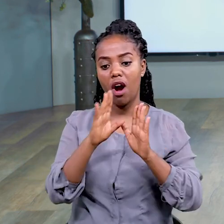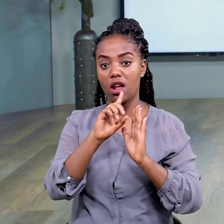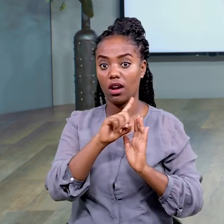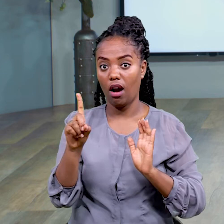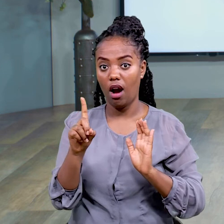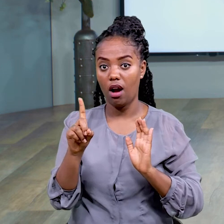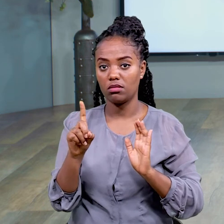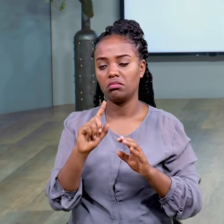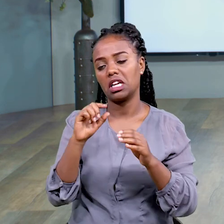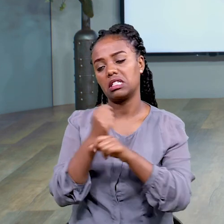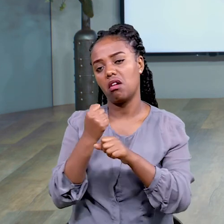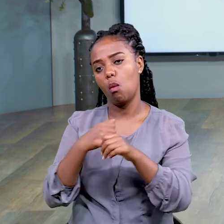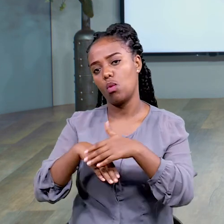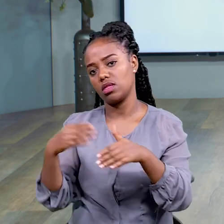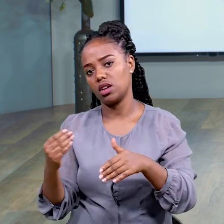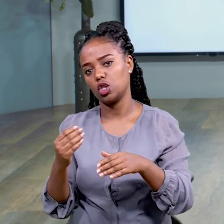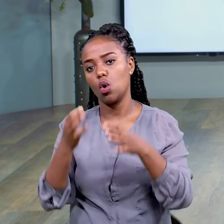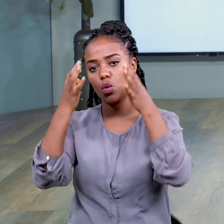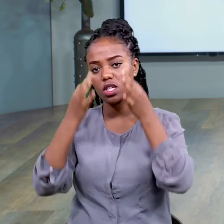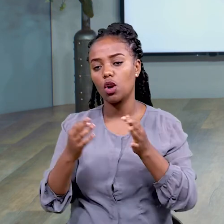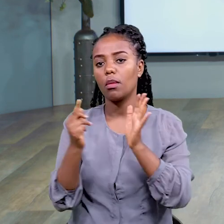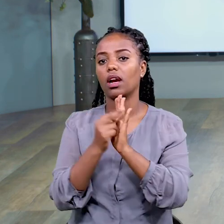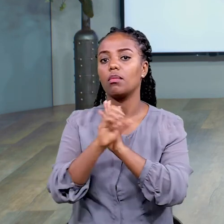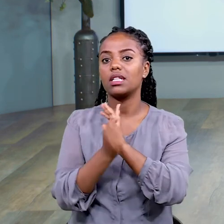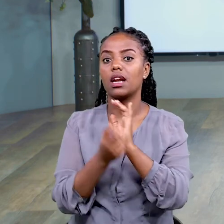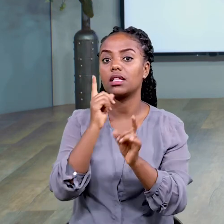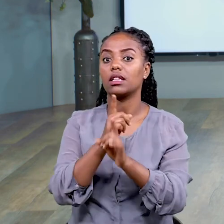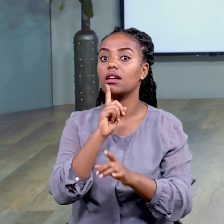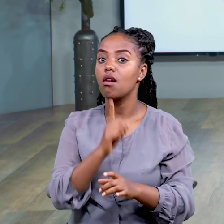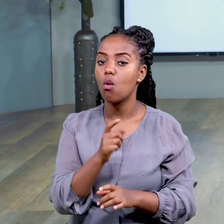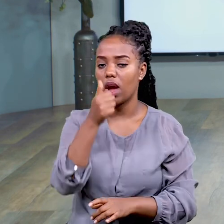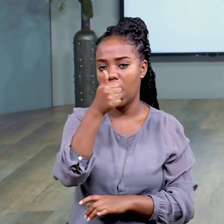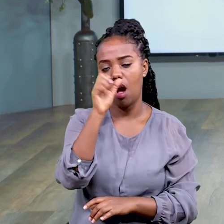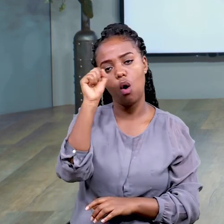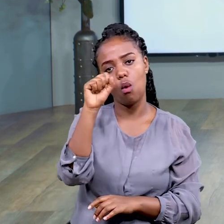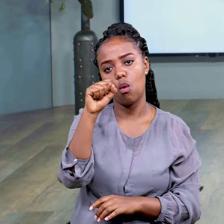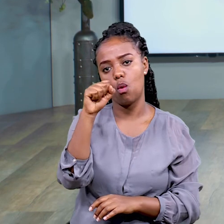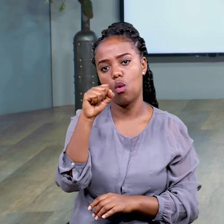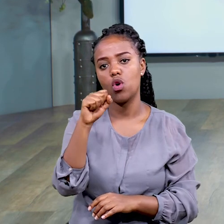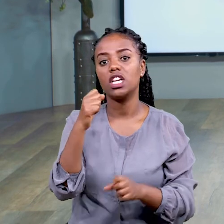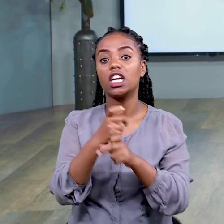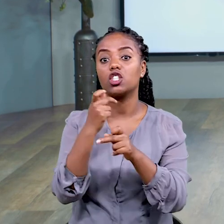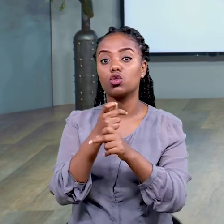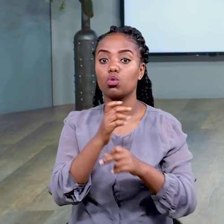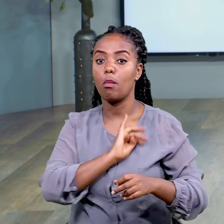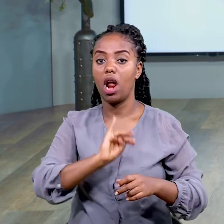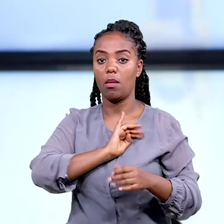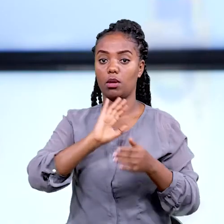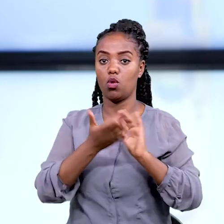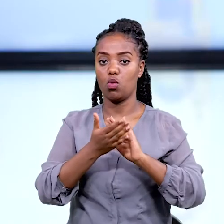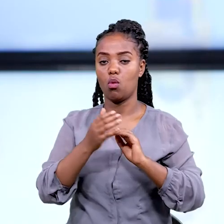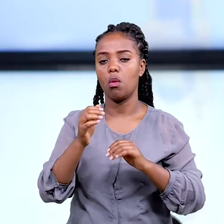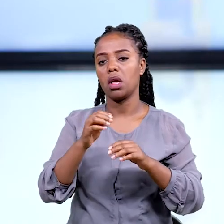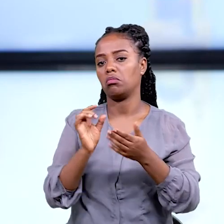ፈቃደኛ ስላልሆነች ከስራ ያሰናብታታል። ውሳኔው በህጉ መሰረት ትክክል ነው? ኤ አዎ፣ የኩባንያው ባለቤት